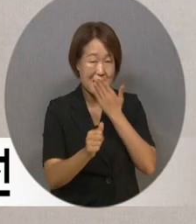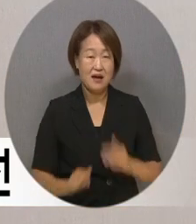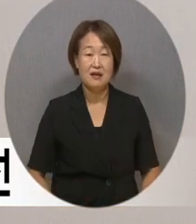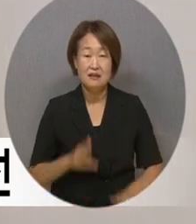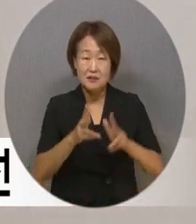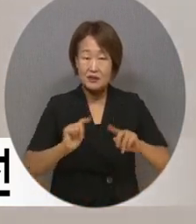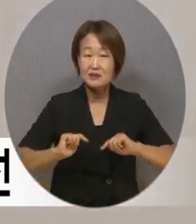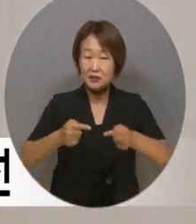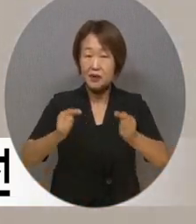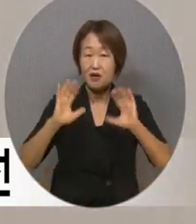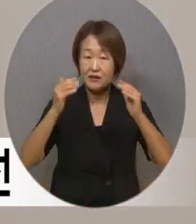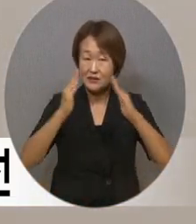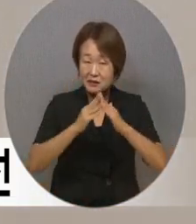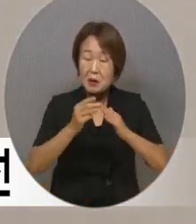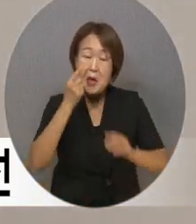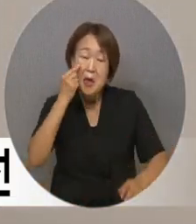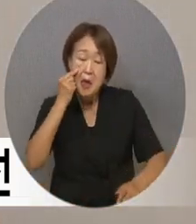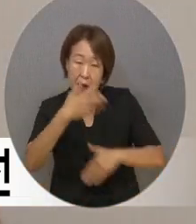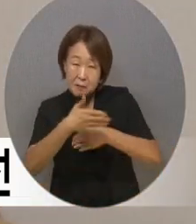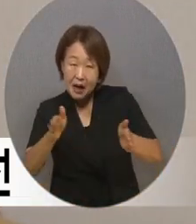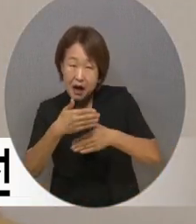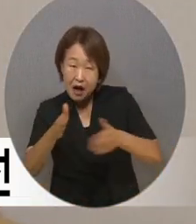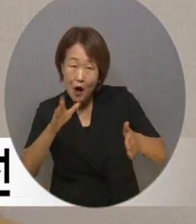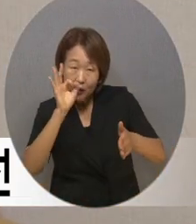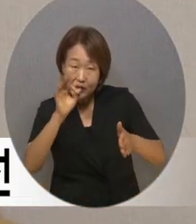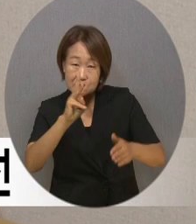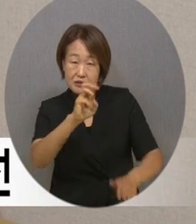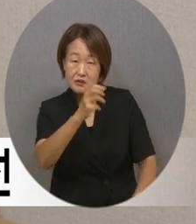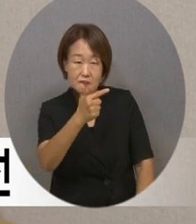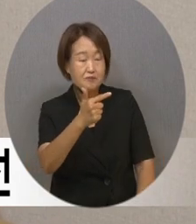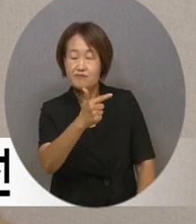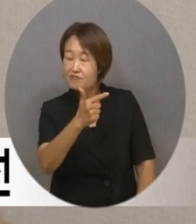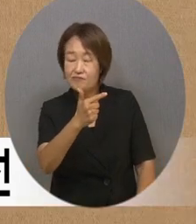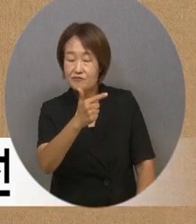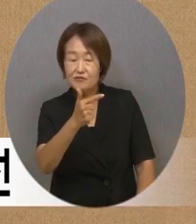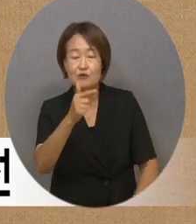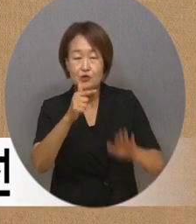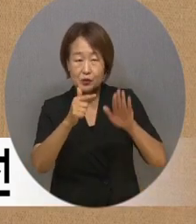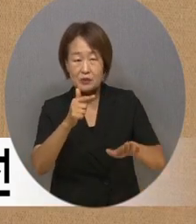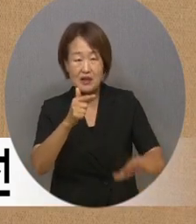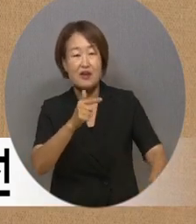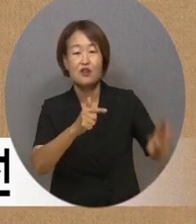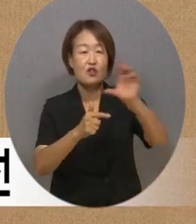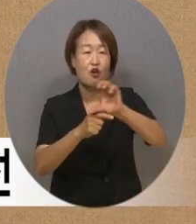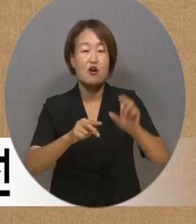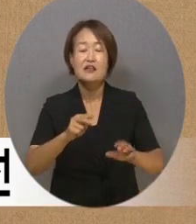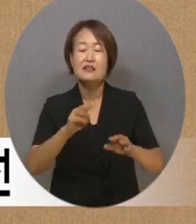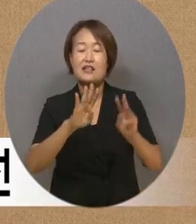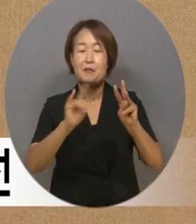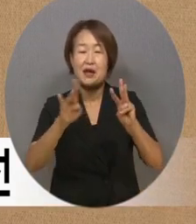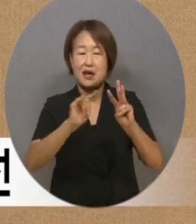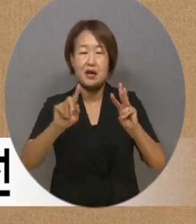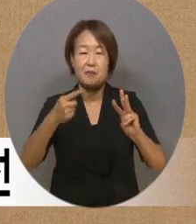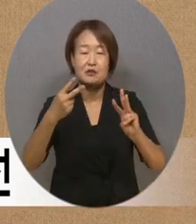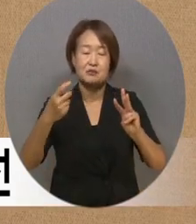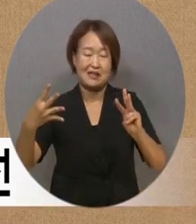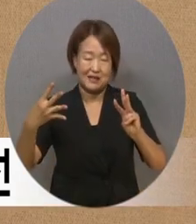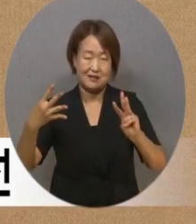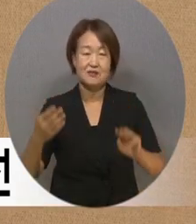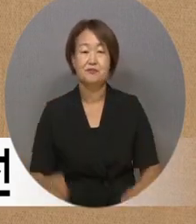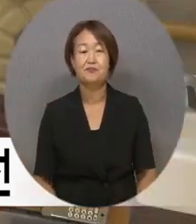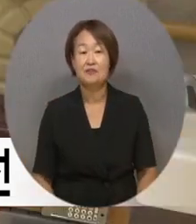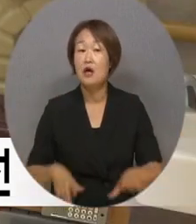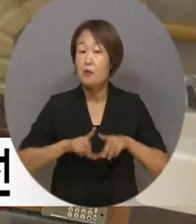사업에 참여하는 어린이집 시범반은 지난해 36개에서 올해 백수물 4개로 3배 이상 확대됐습니다